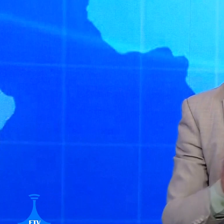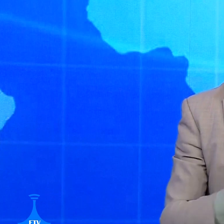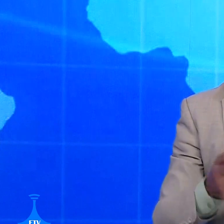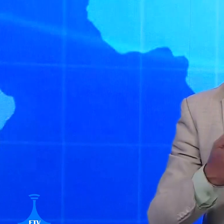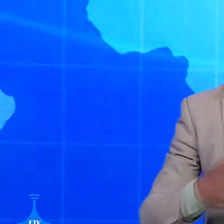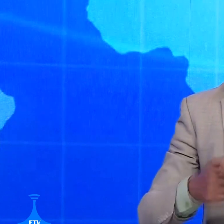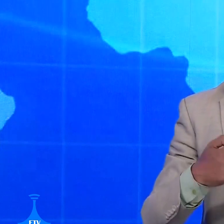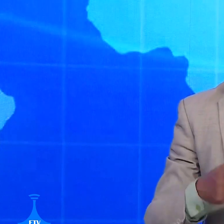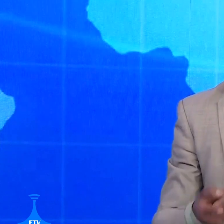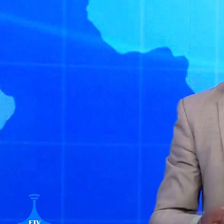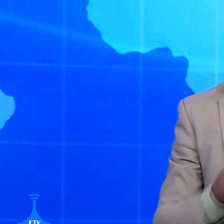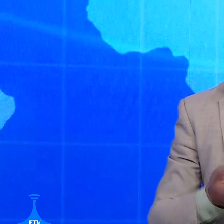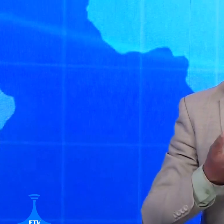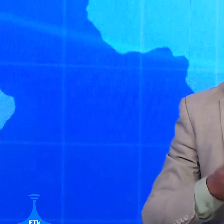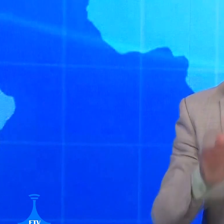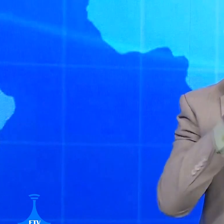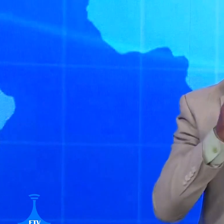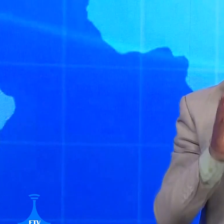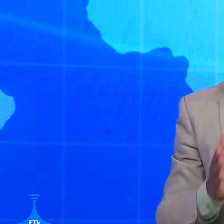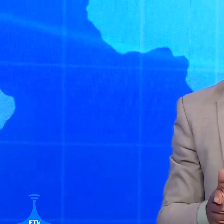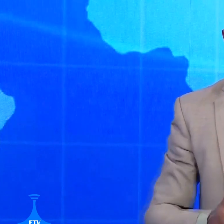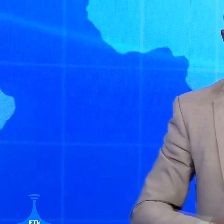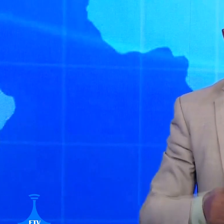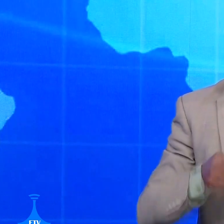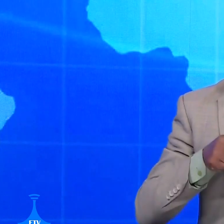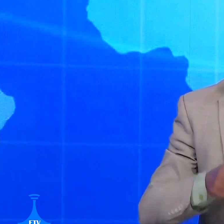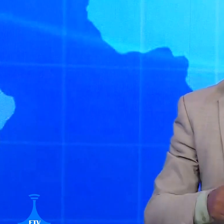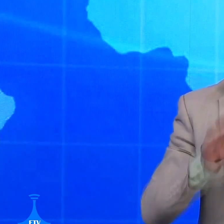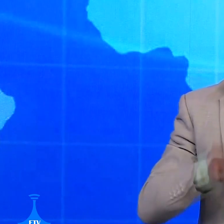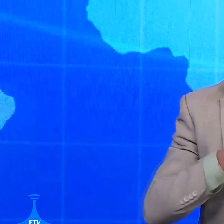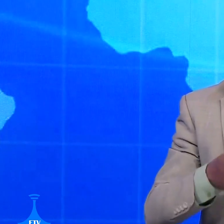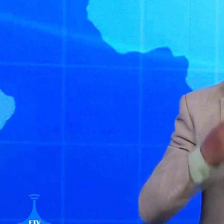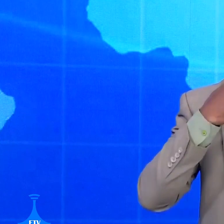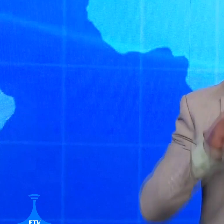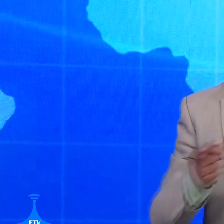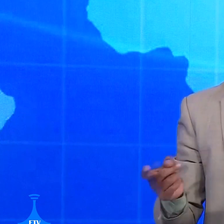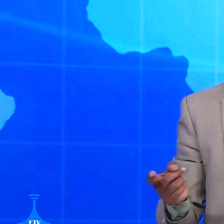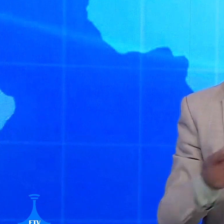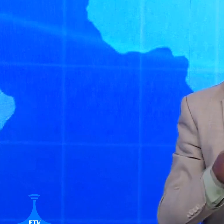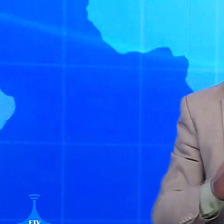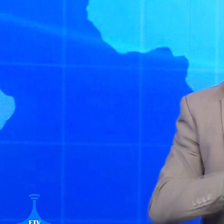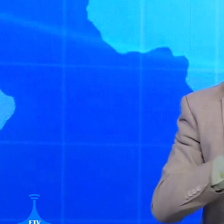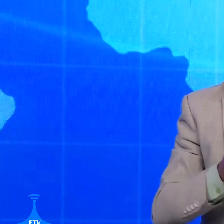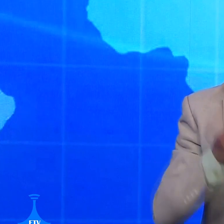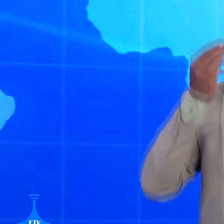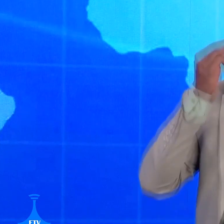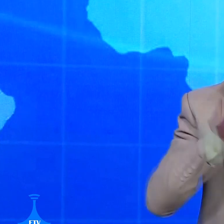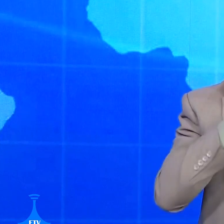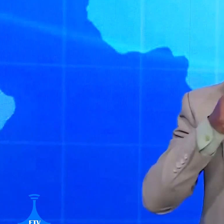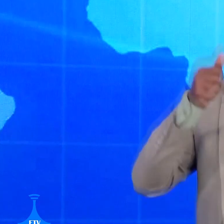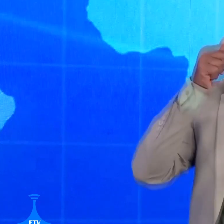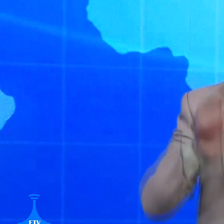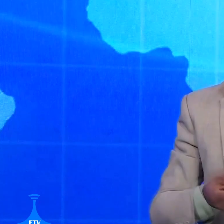ወደ አገር ቤት ለሚመጡ ሁለተኛ ትውልድ ኢትዮጵያውያን የሚራቸው ቆየታ መራ ገበር ይፋ ሆነ ተቀላይ